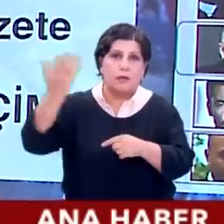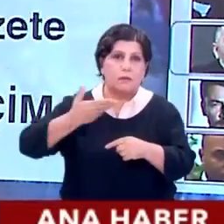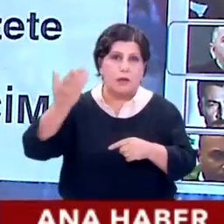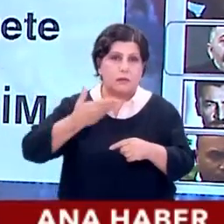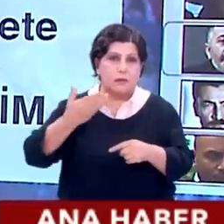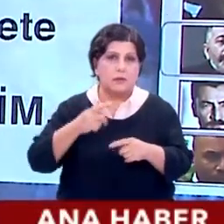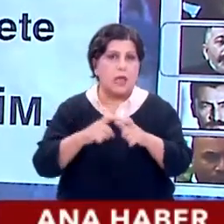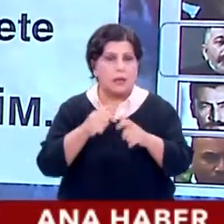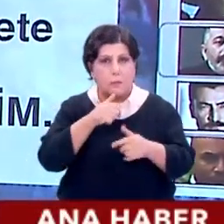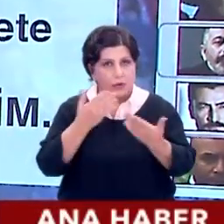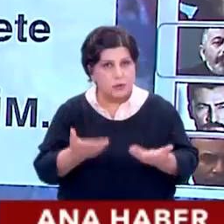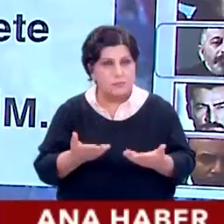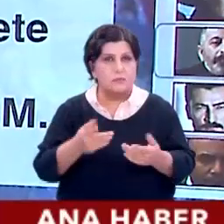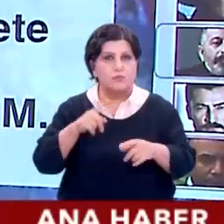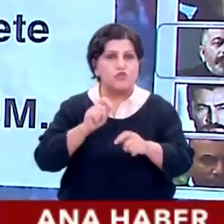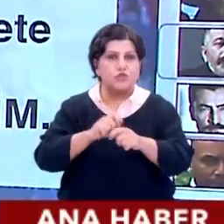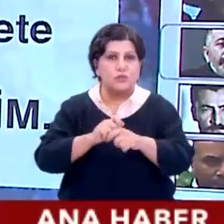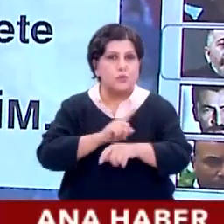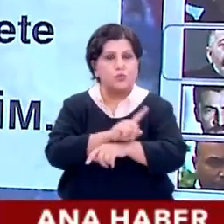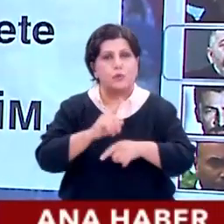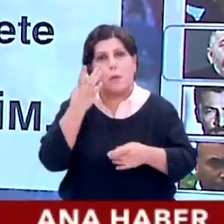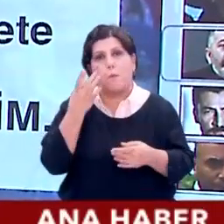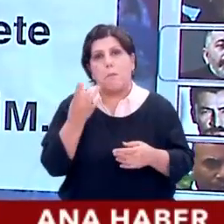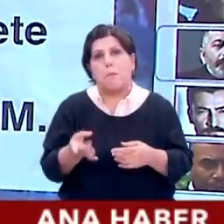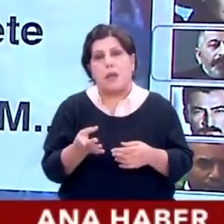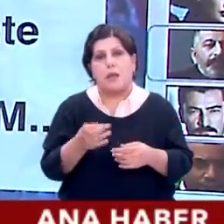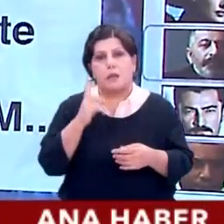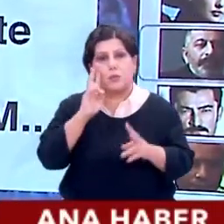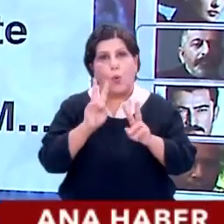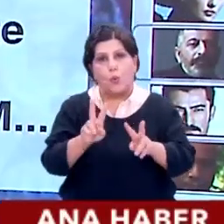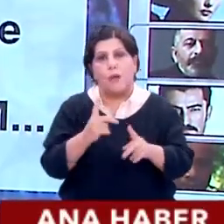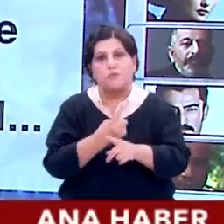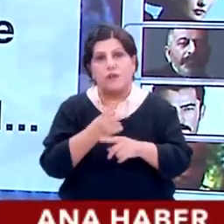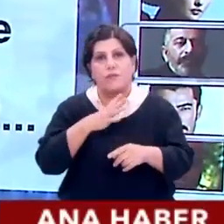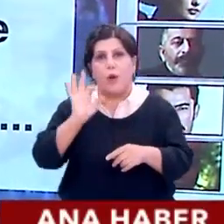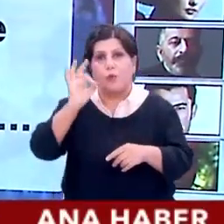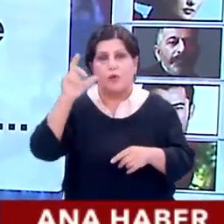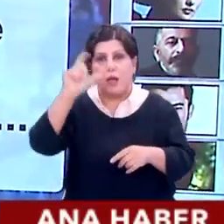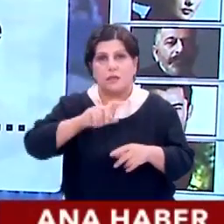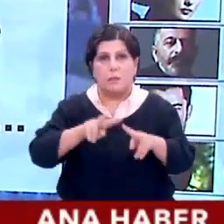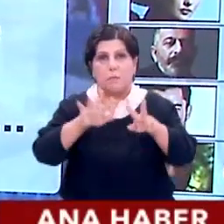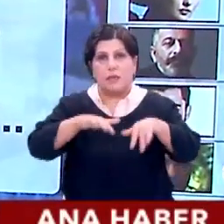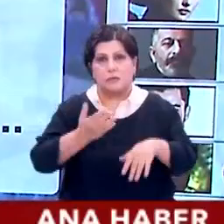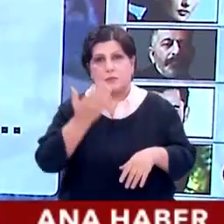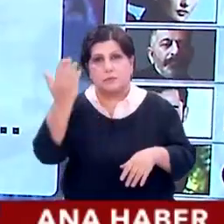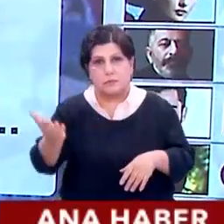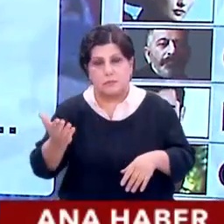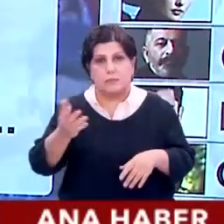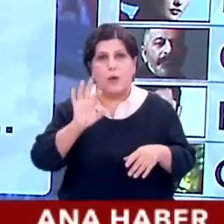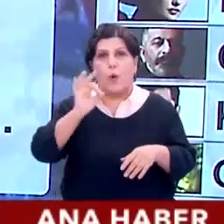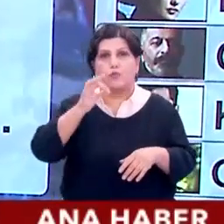ekran Beyciğim bu işin süreci belli görünen o ki Ocak ayında meclise gelir ocağın